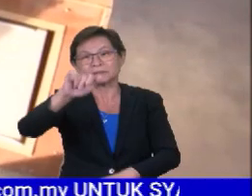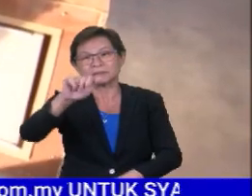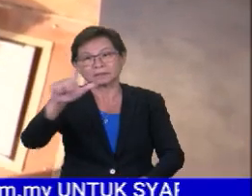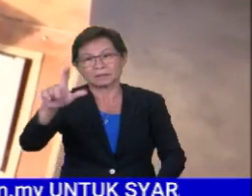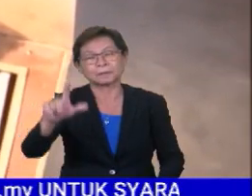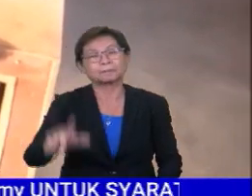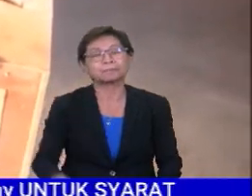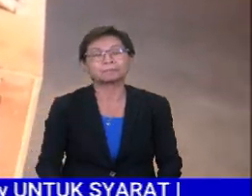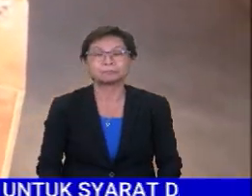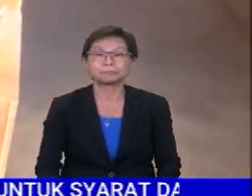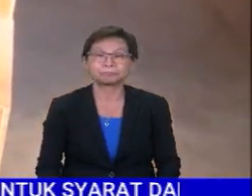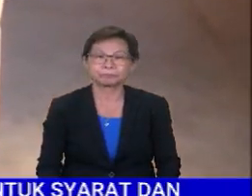hai